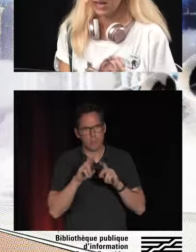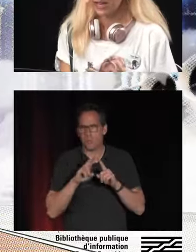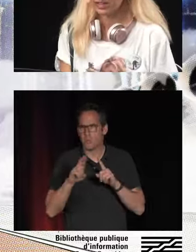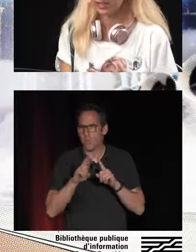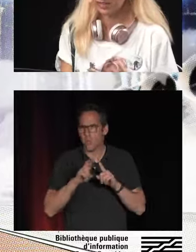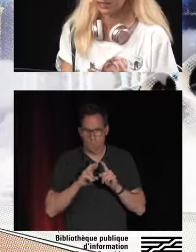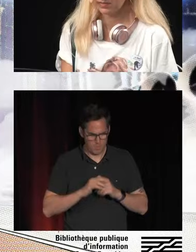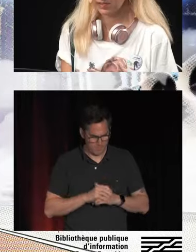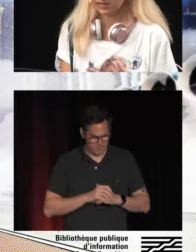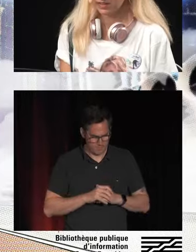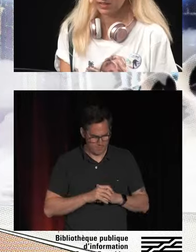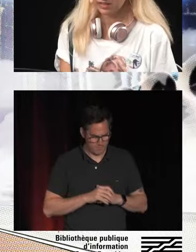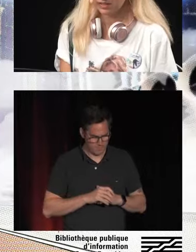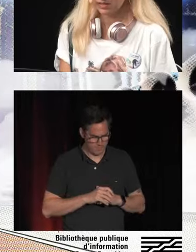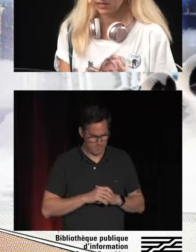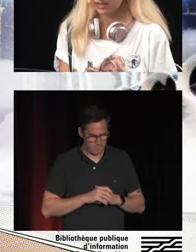Ah !